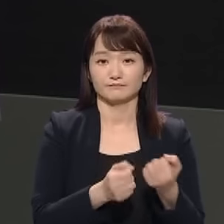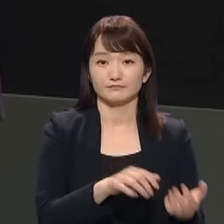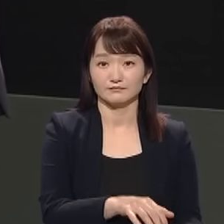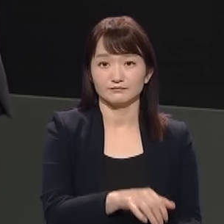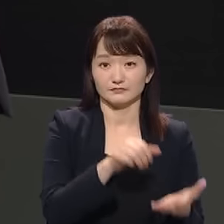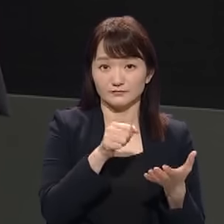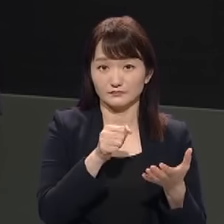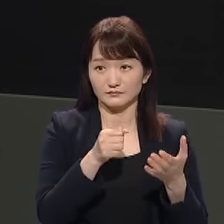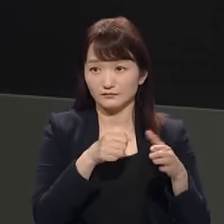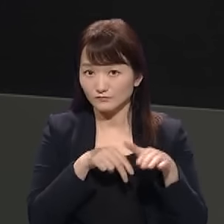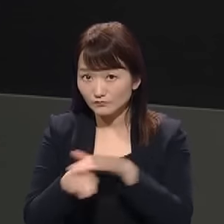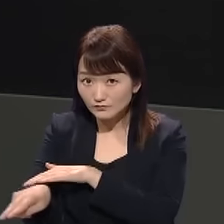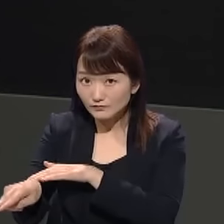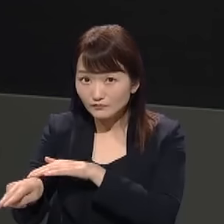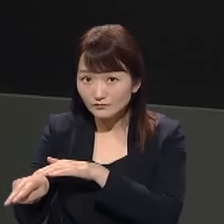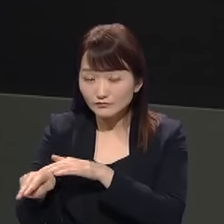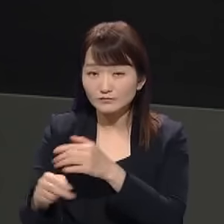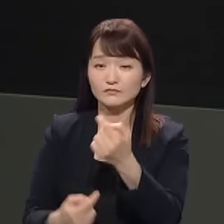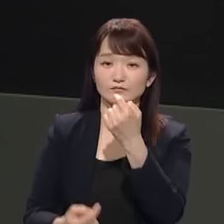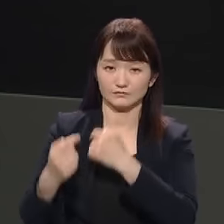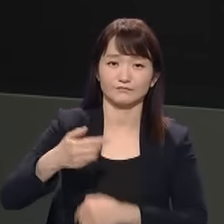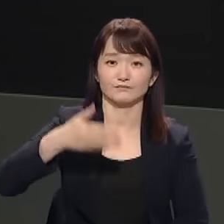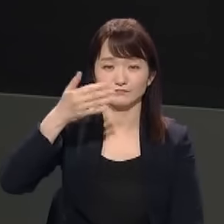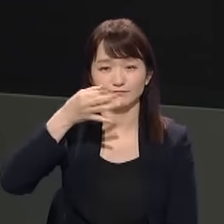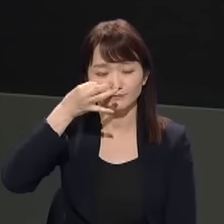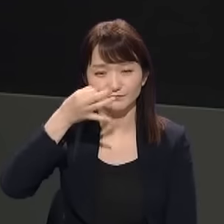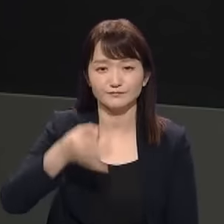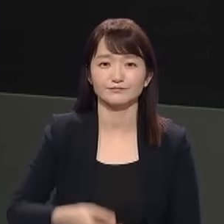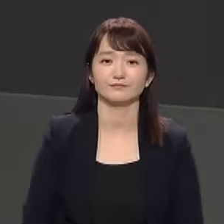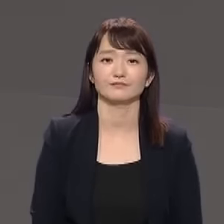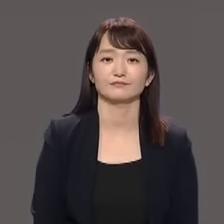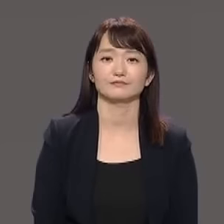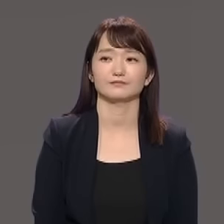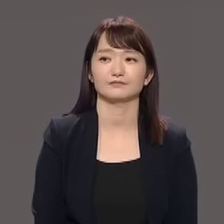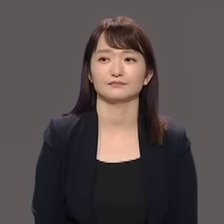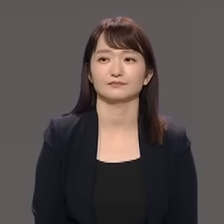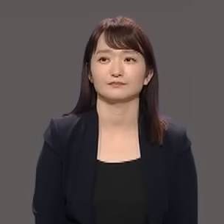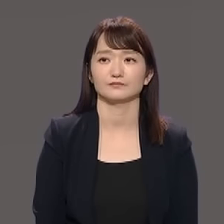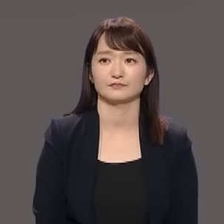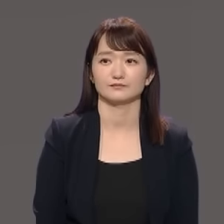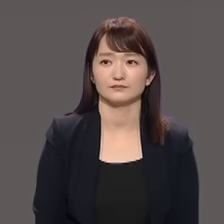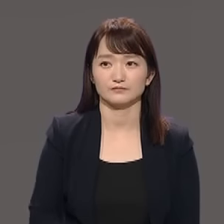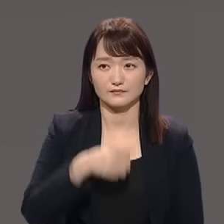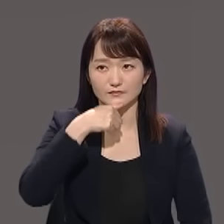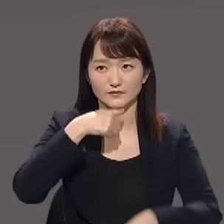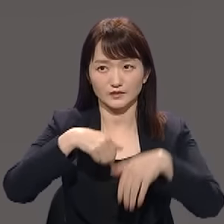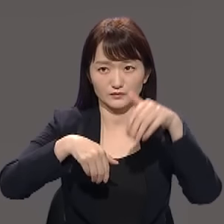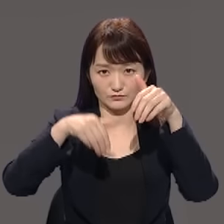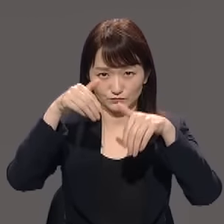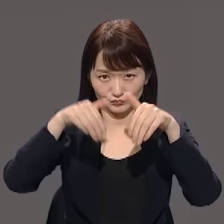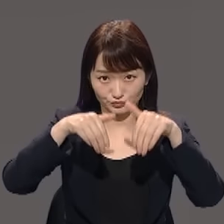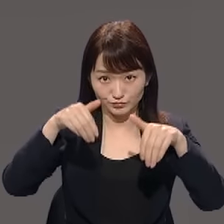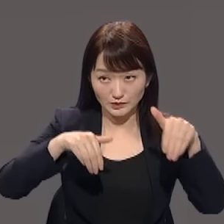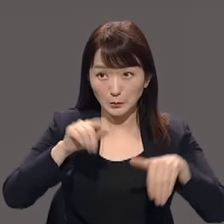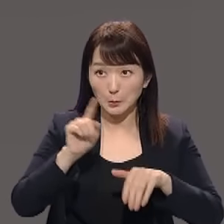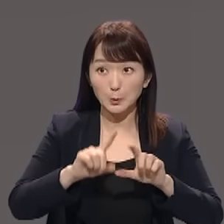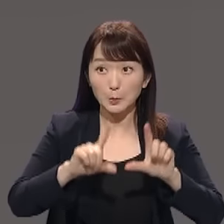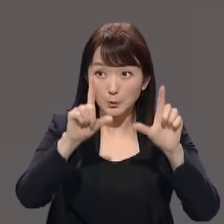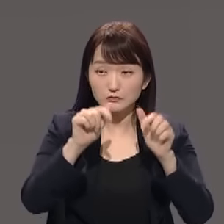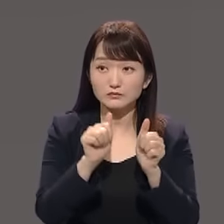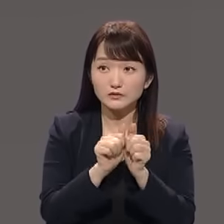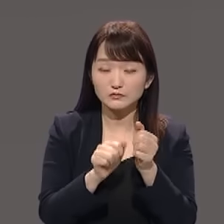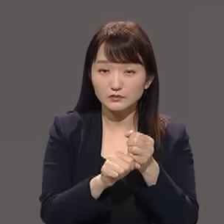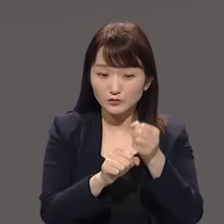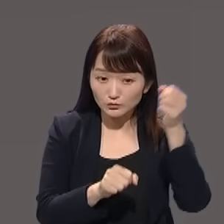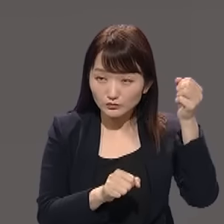자전거 들고 튀어. 아, 제보 영상 시작합니다. 만나보시죠. 자, 비가 추적추적 내리는 어느 날 저 남성